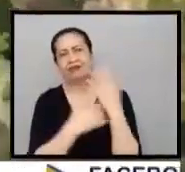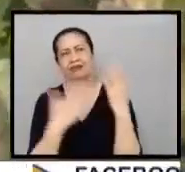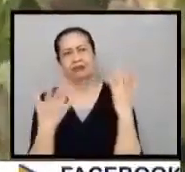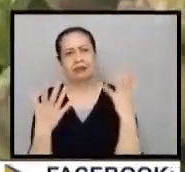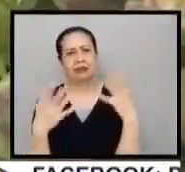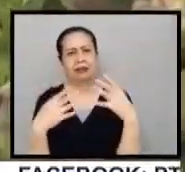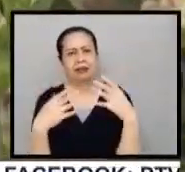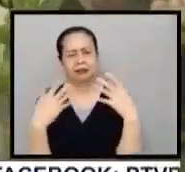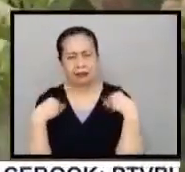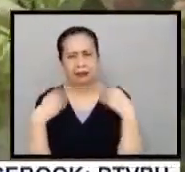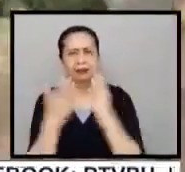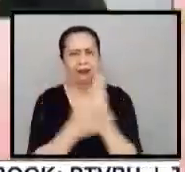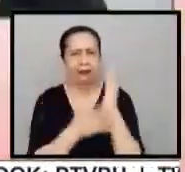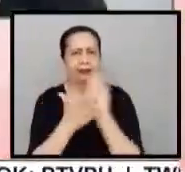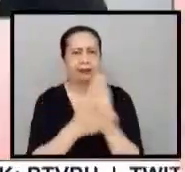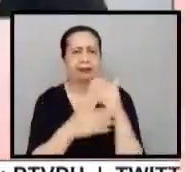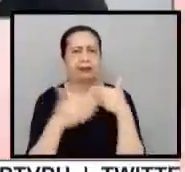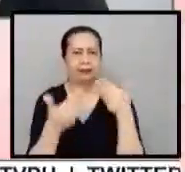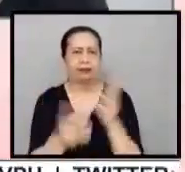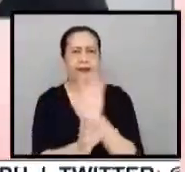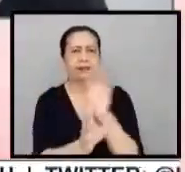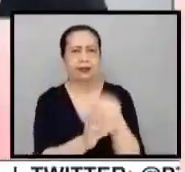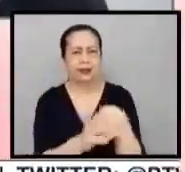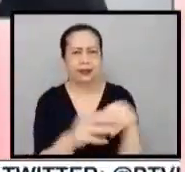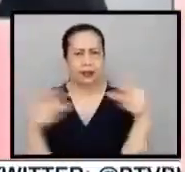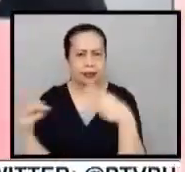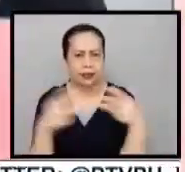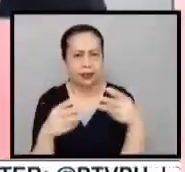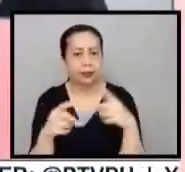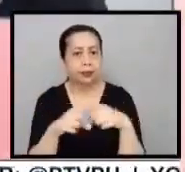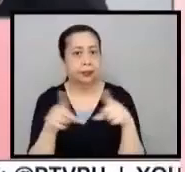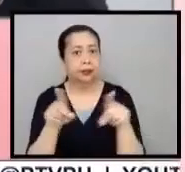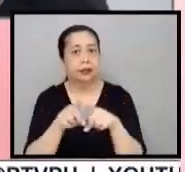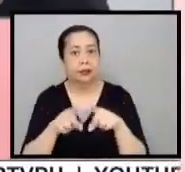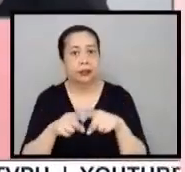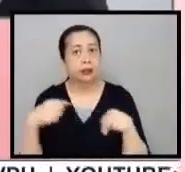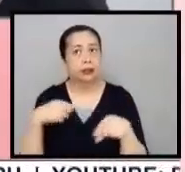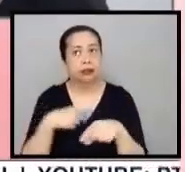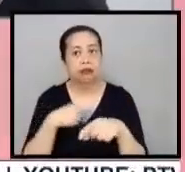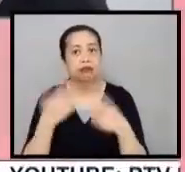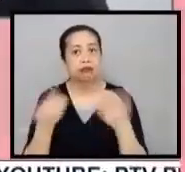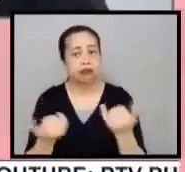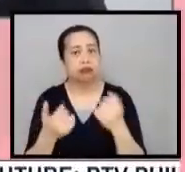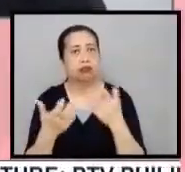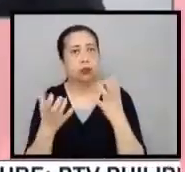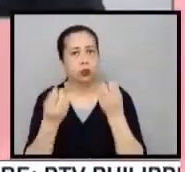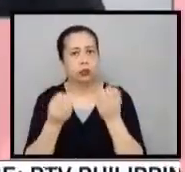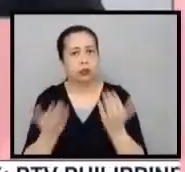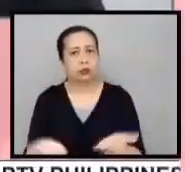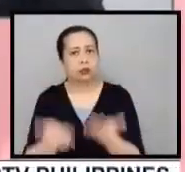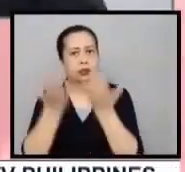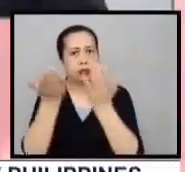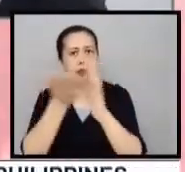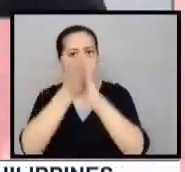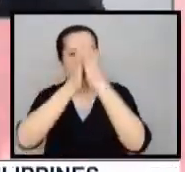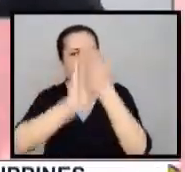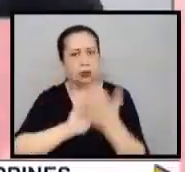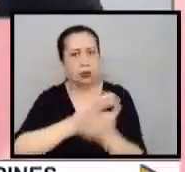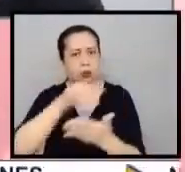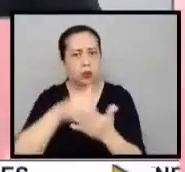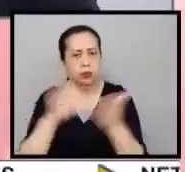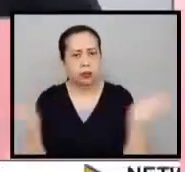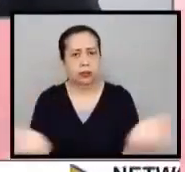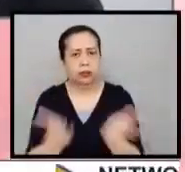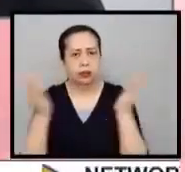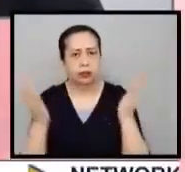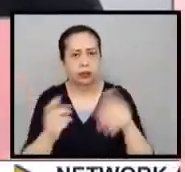that kind of situation. Kaya bilang tagapagsulong ng kapayapaan, ay ina-encourage natin lahat ng mga tao from different